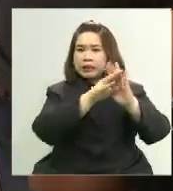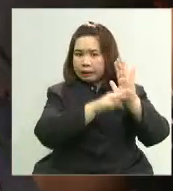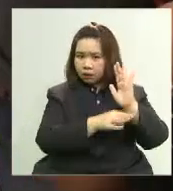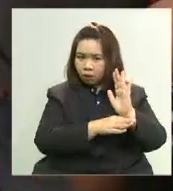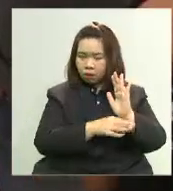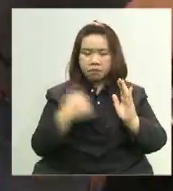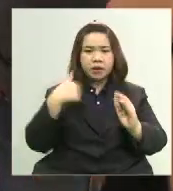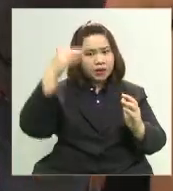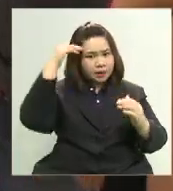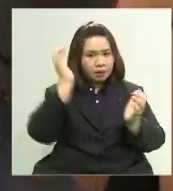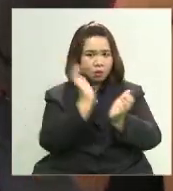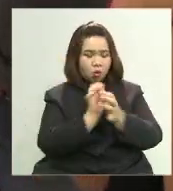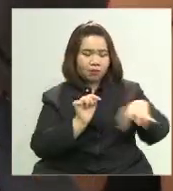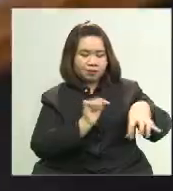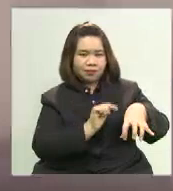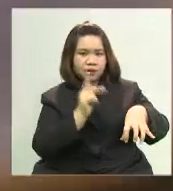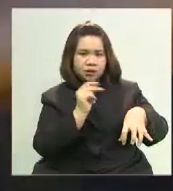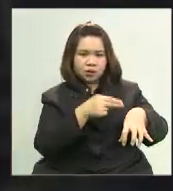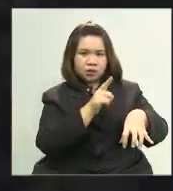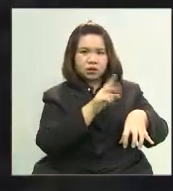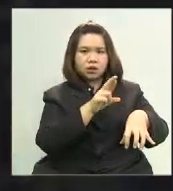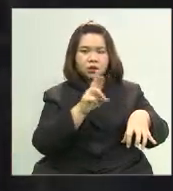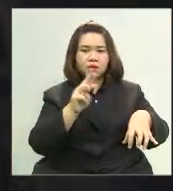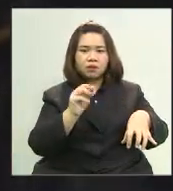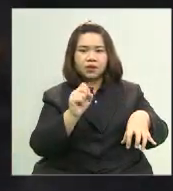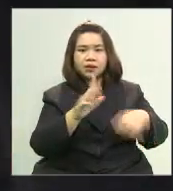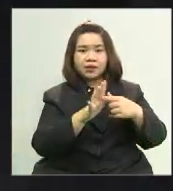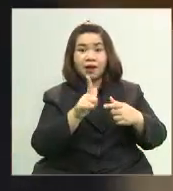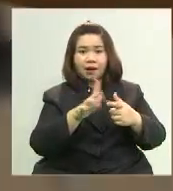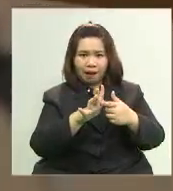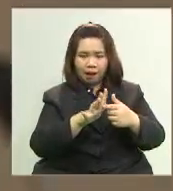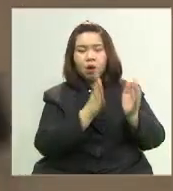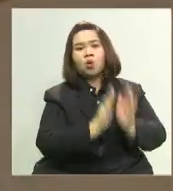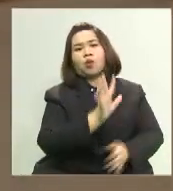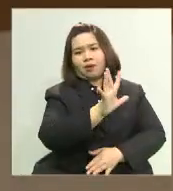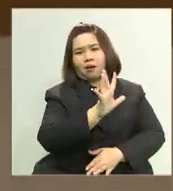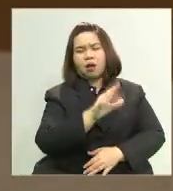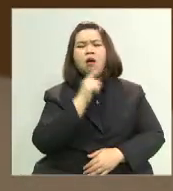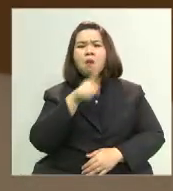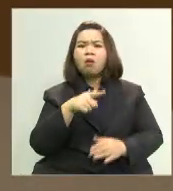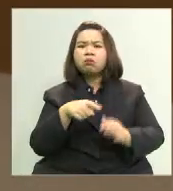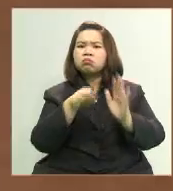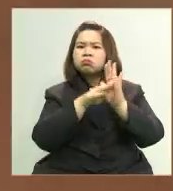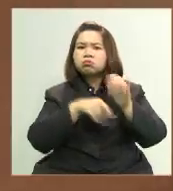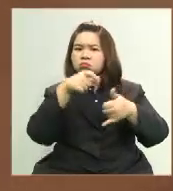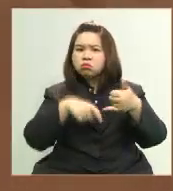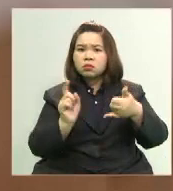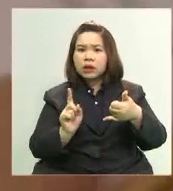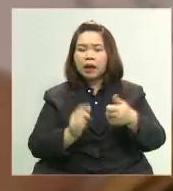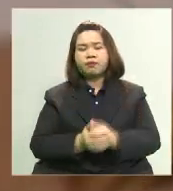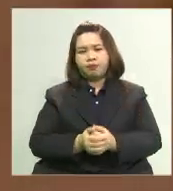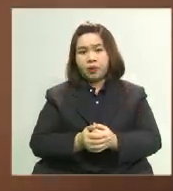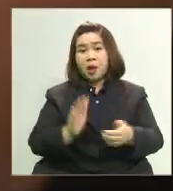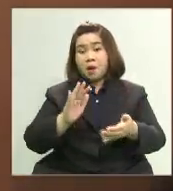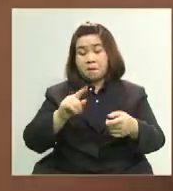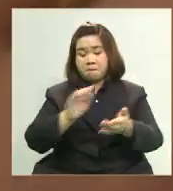จะมีทั้งตำรวจของสน.ธรรมศาลาและพวกรวม5คนพฤติการที่เขาบอกว่ามีการกระทำก็คือเป็นการข